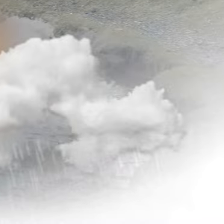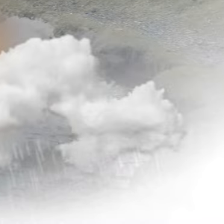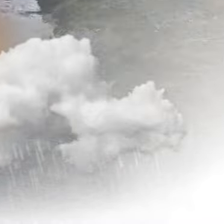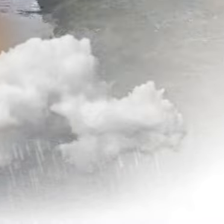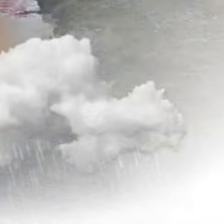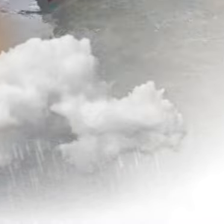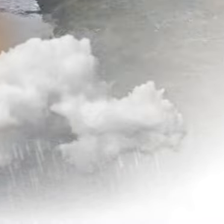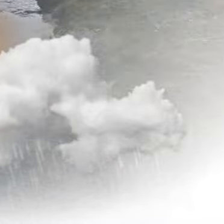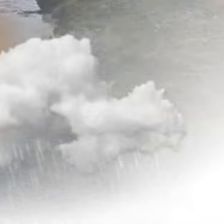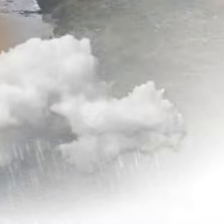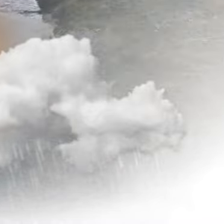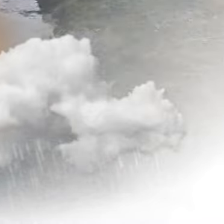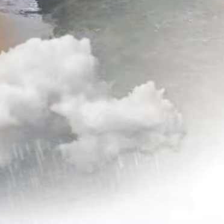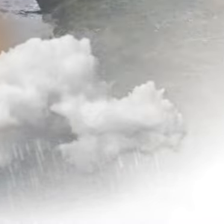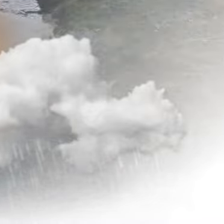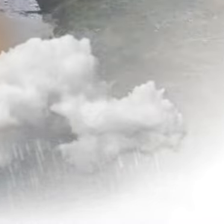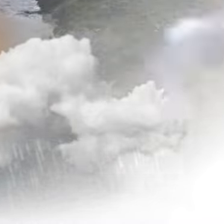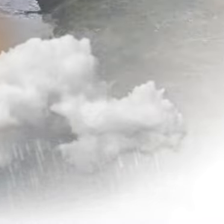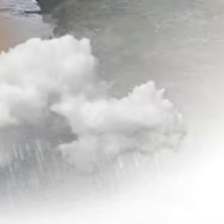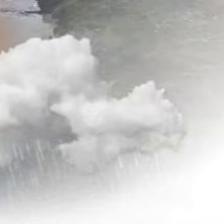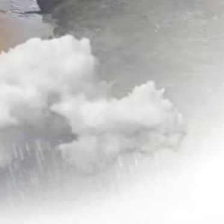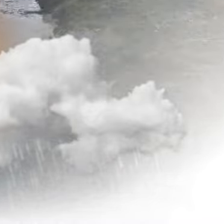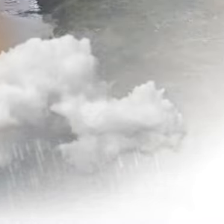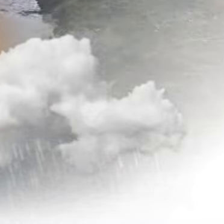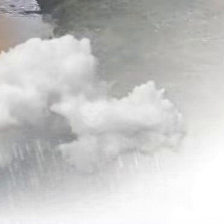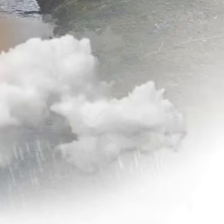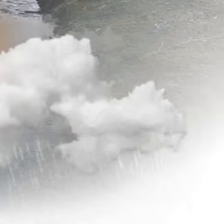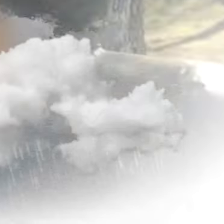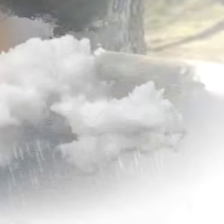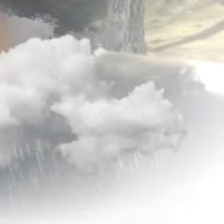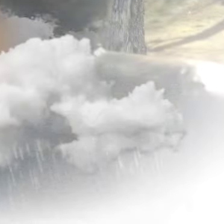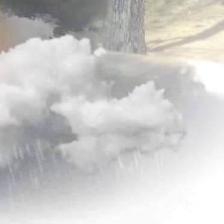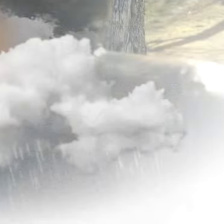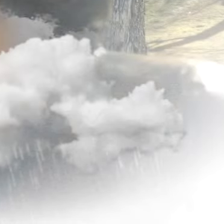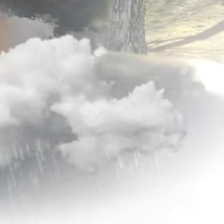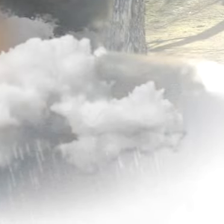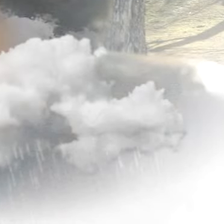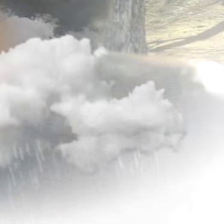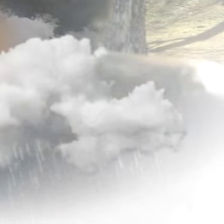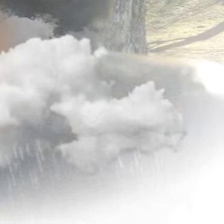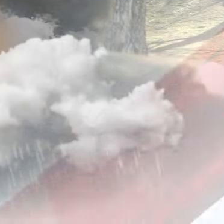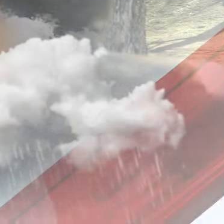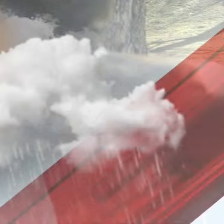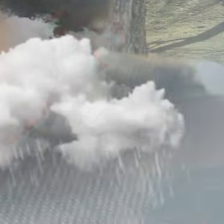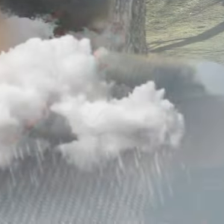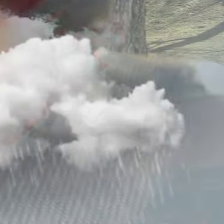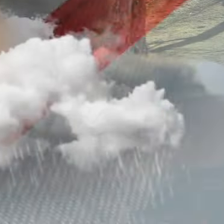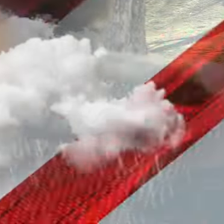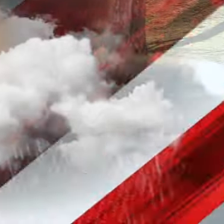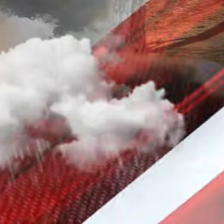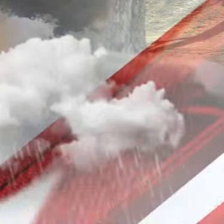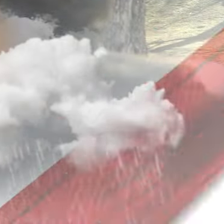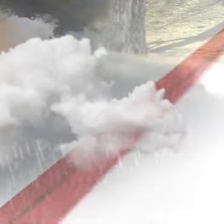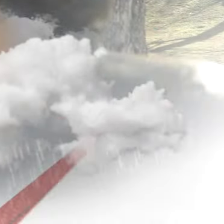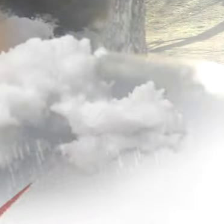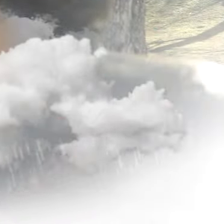5-9 метраў за секунду. У Лідзе, Іўі і Навагрудку каля 7 градусаў цяпла будзе раніцай і днём і да плюс